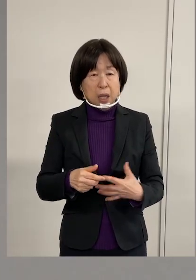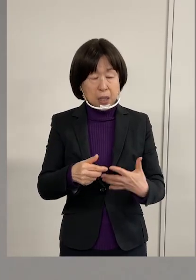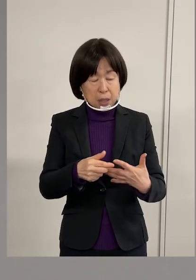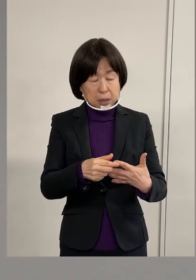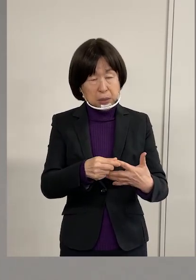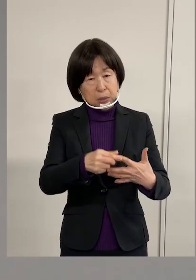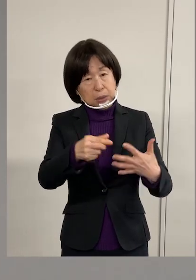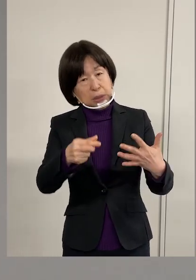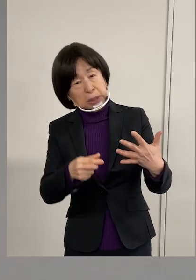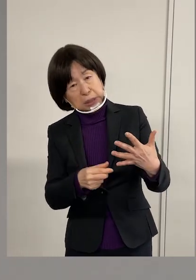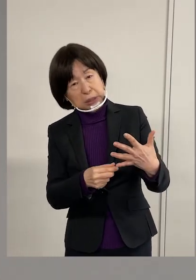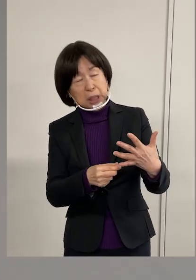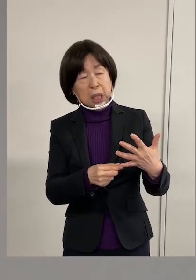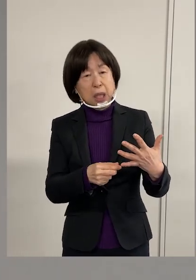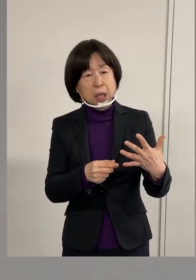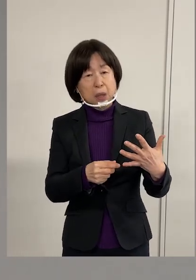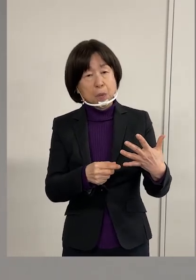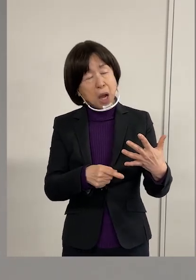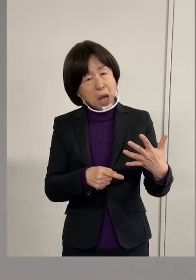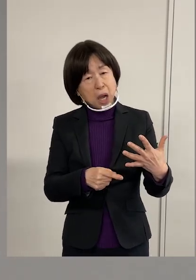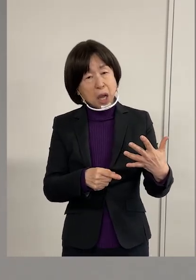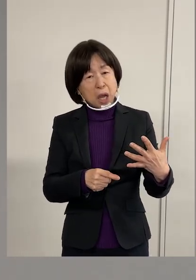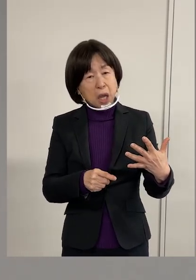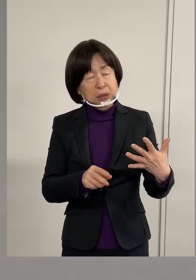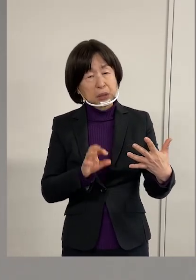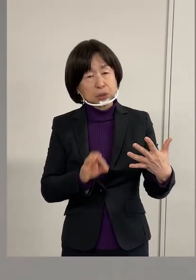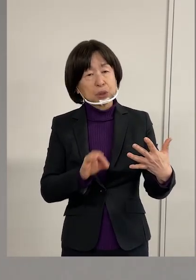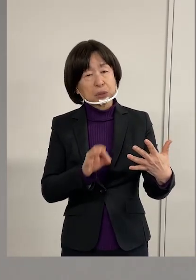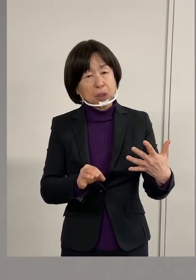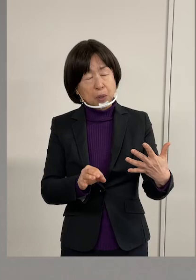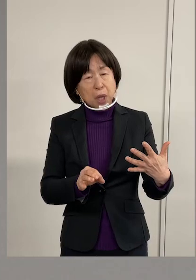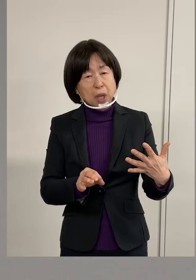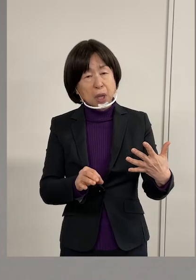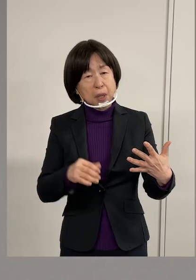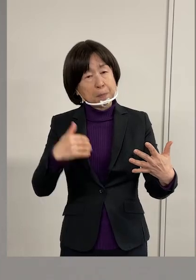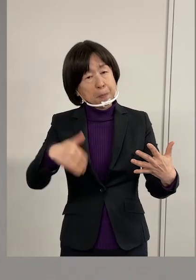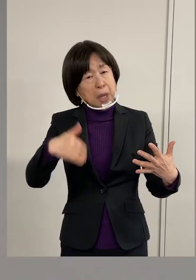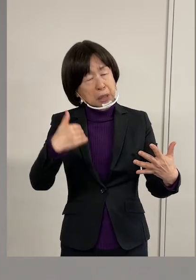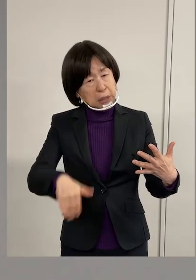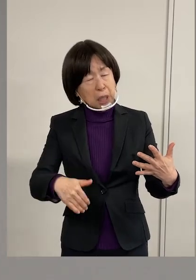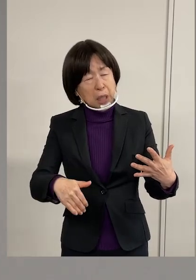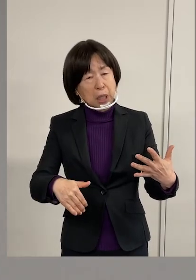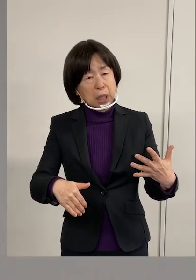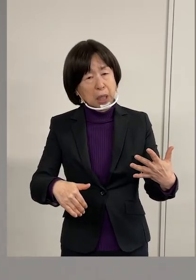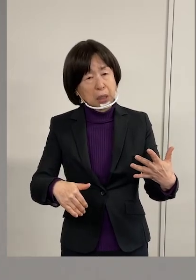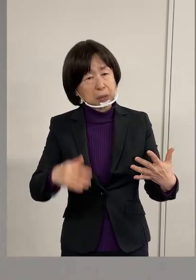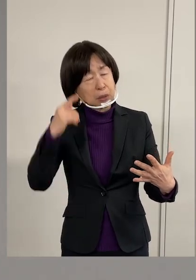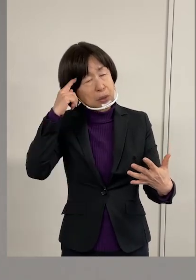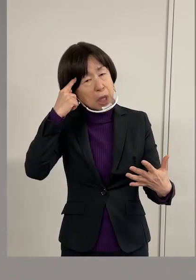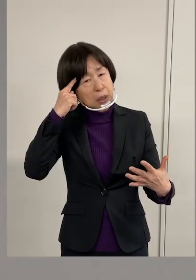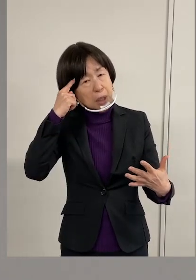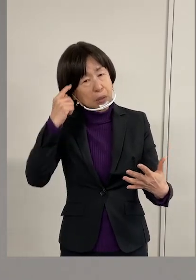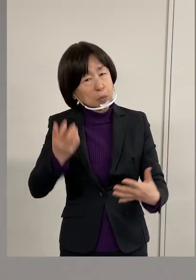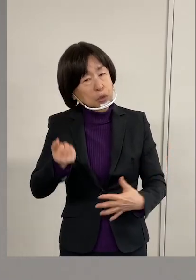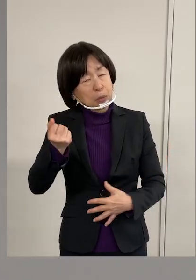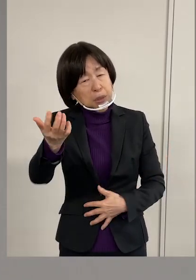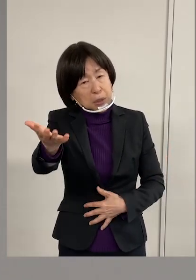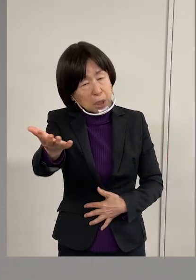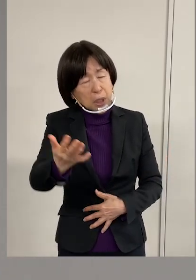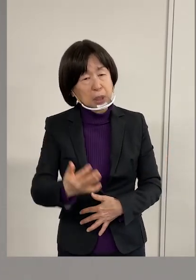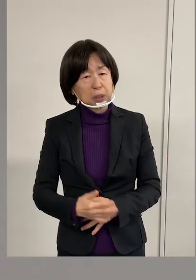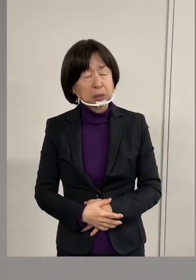なんていうかこう、まだ下げるべきじゃないというお考えもありそうだなと思うんですけど、そうではないということです